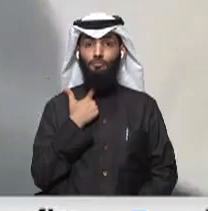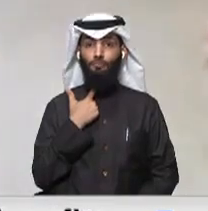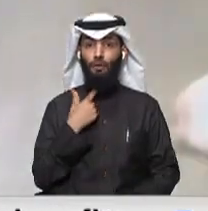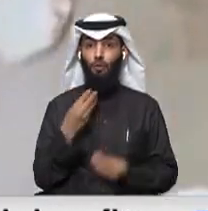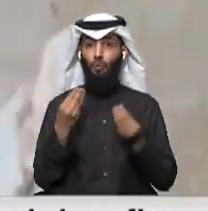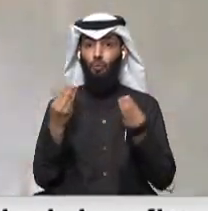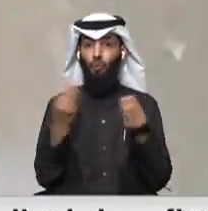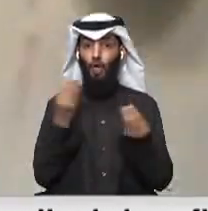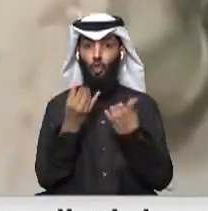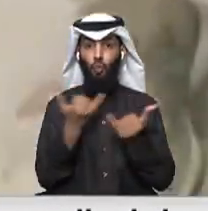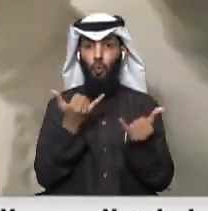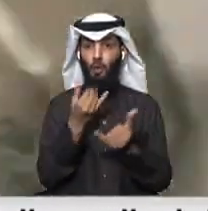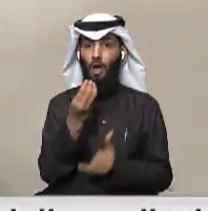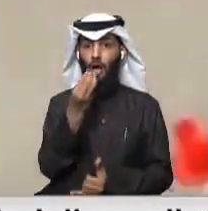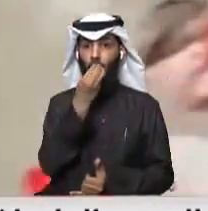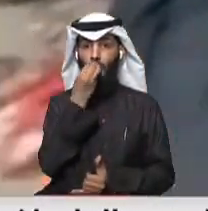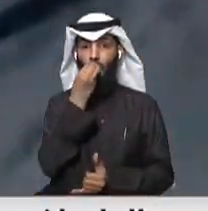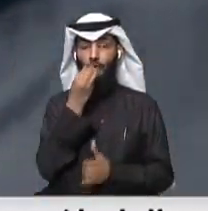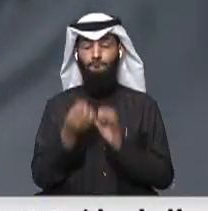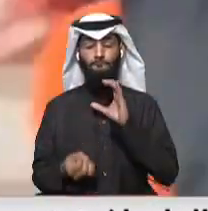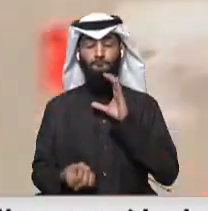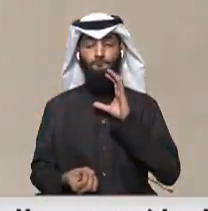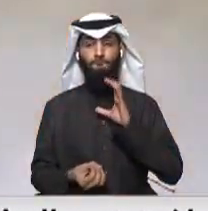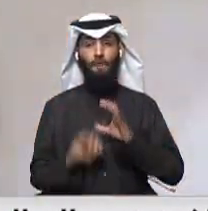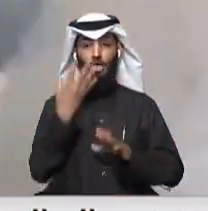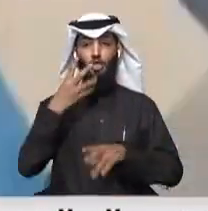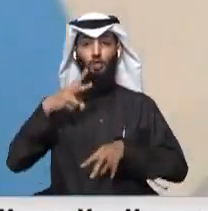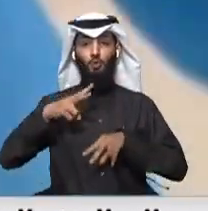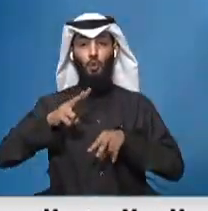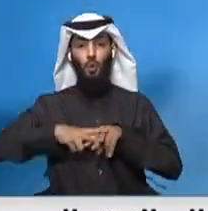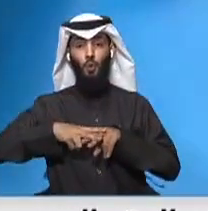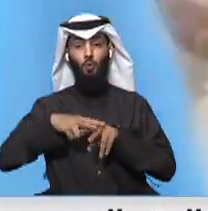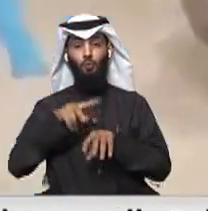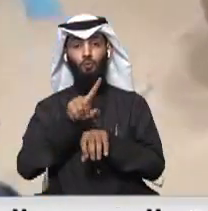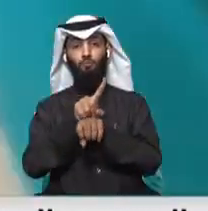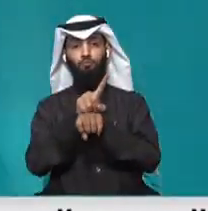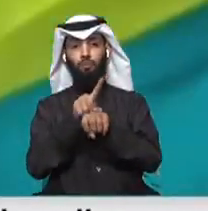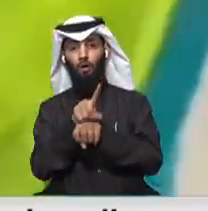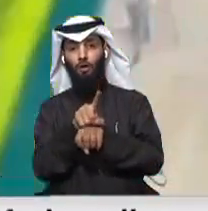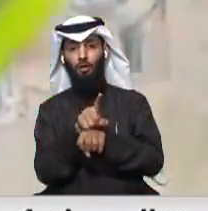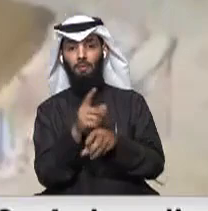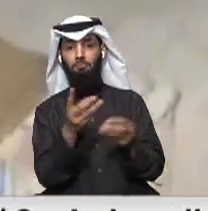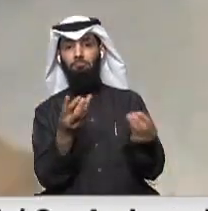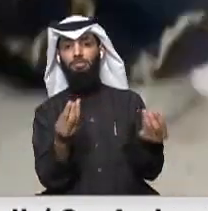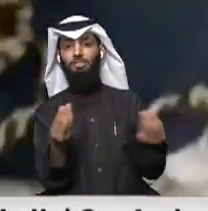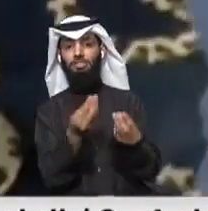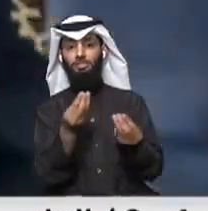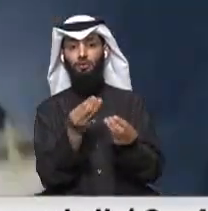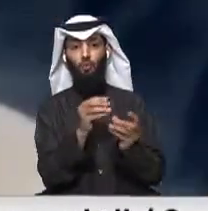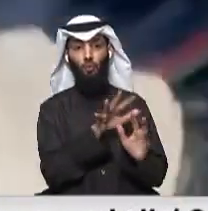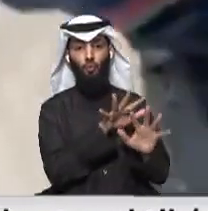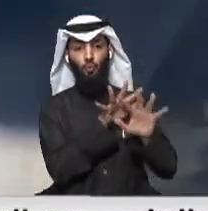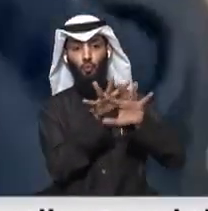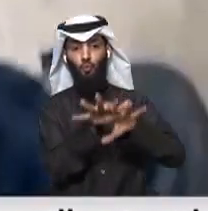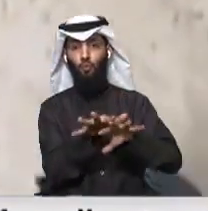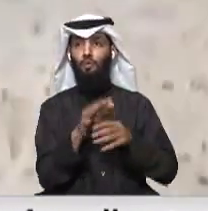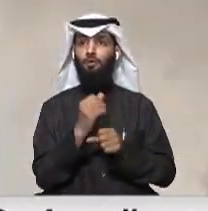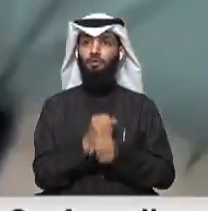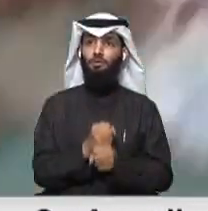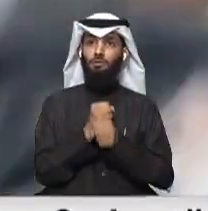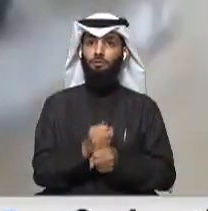الإنسانية حين استهدفت مدفعية الاحتلال الإسرائيلي تجمعا لفلسطينيين كانوا ينتظرون حصولهم